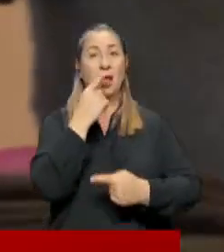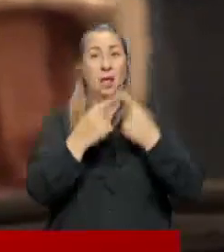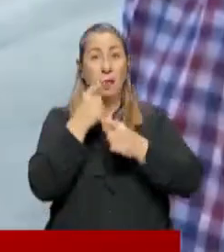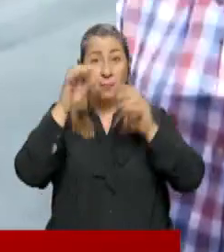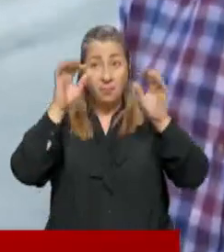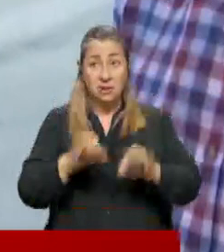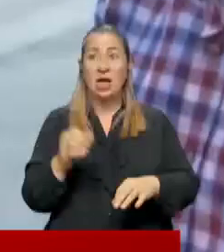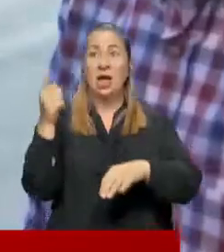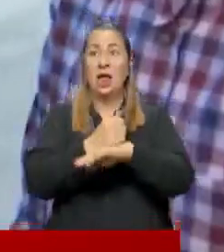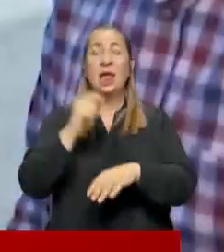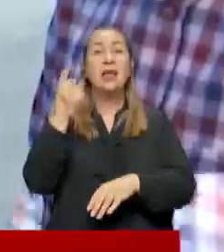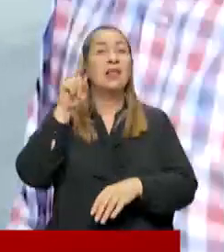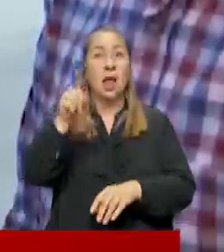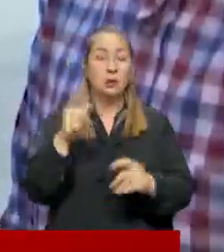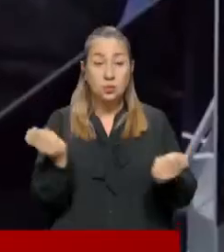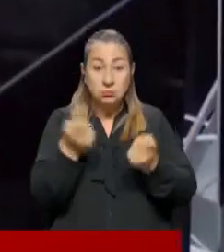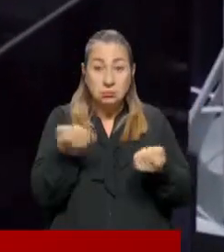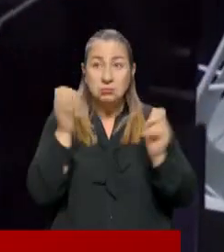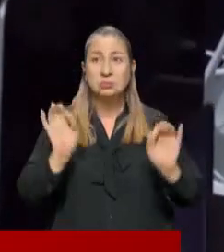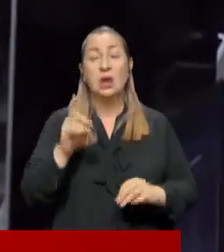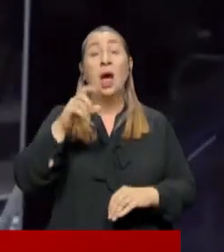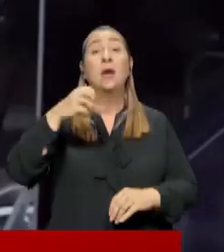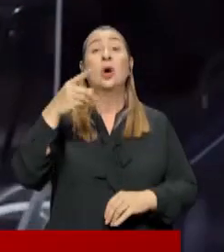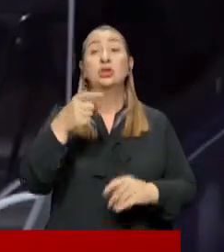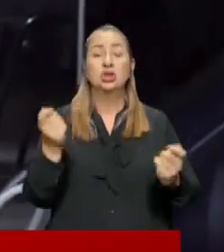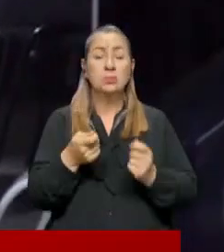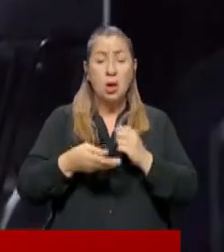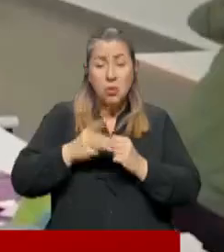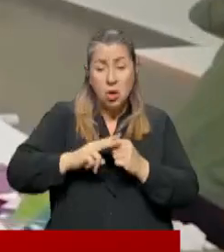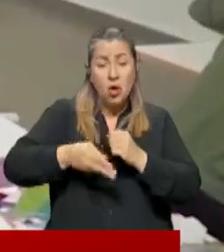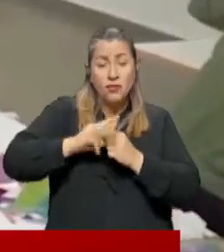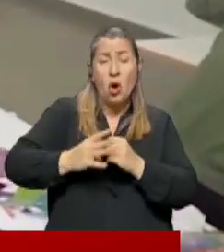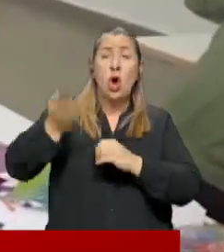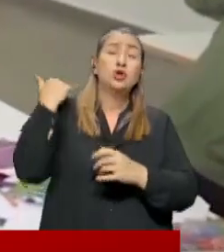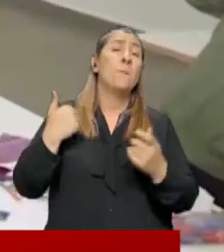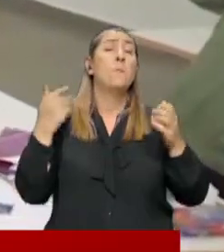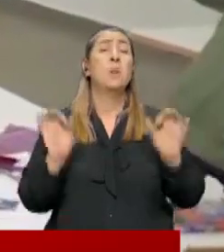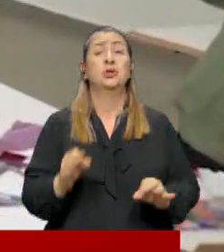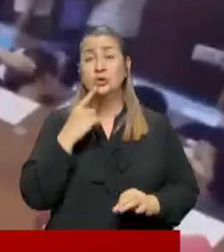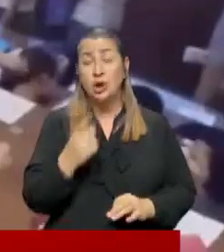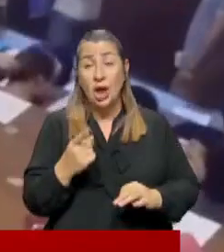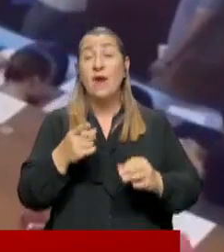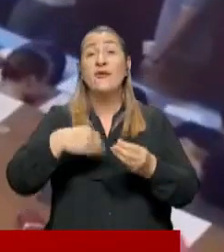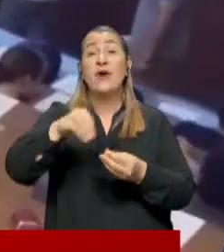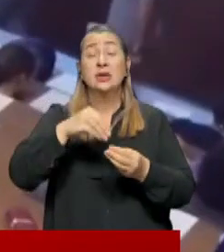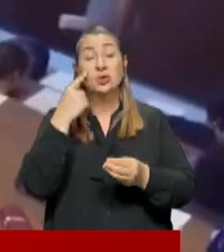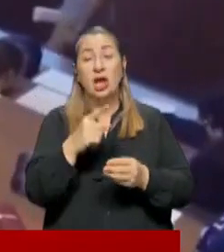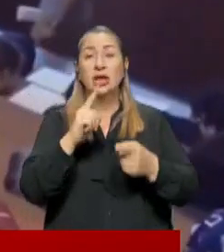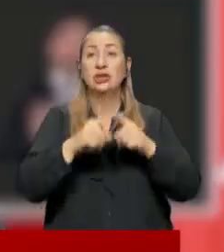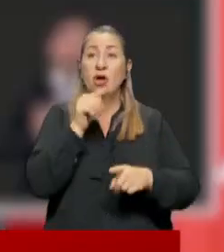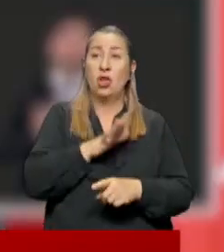getirdikten sonra iktidarın harekete geçtiğini savundu Erdoğan çalışmamızı haftalar öncesinden başlattık dedi faiz üzerinden